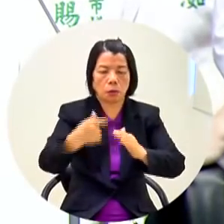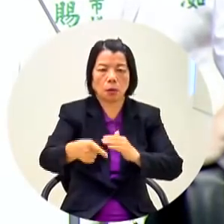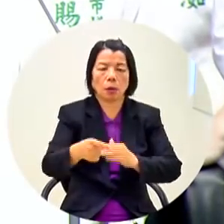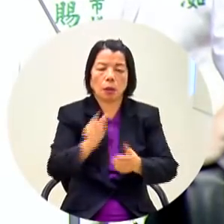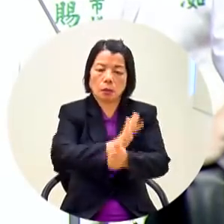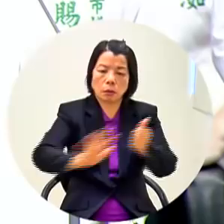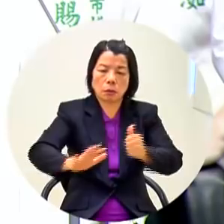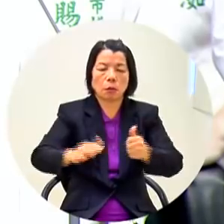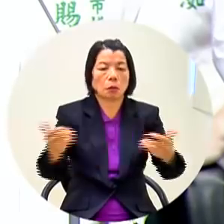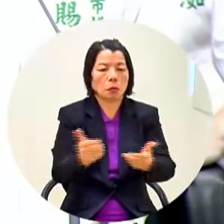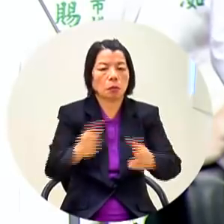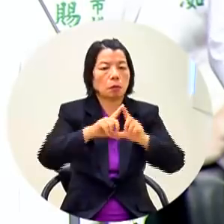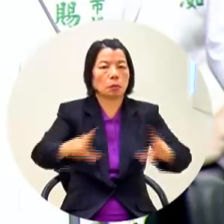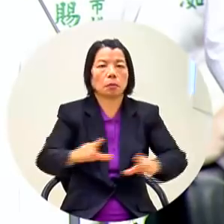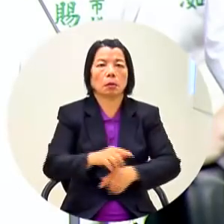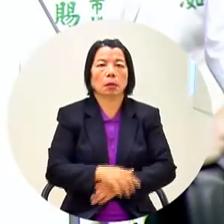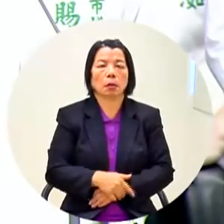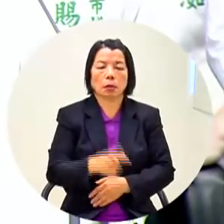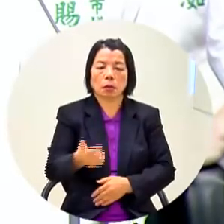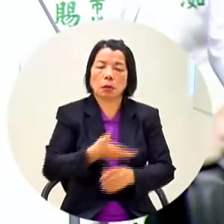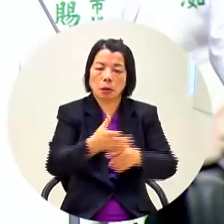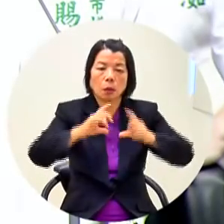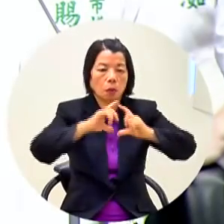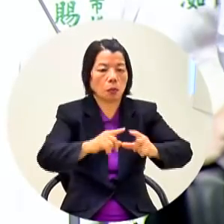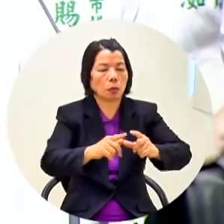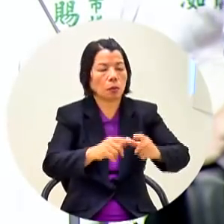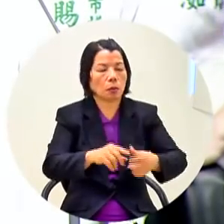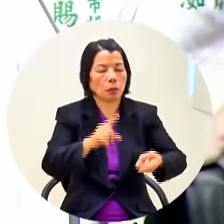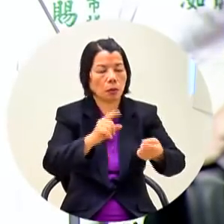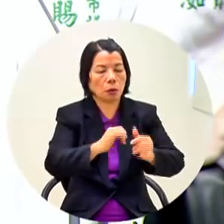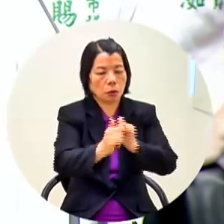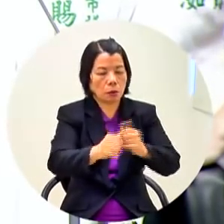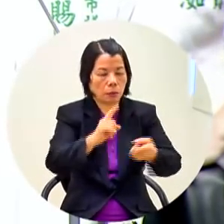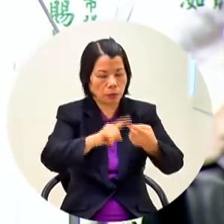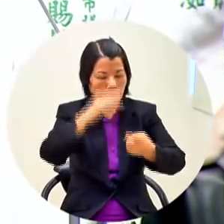问题，你要不要还市民三个道歉？